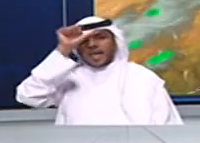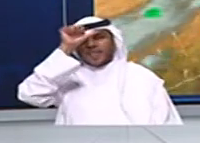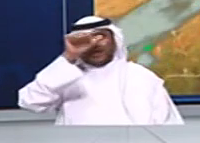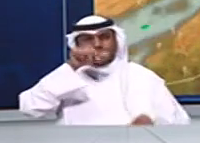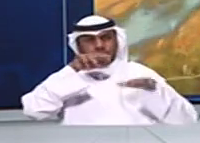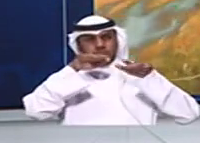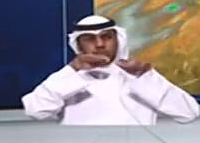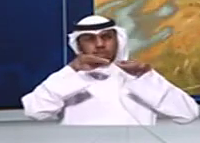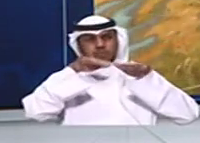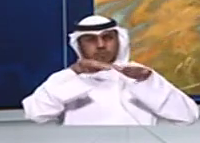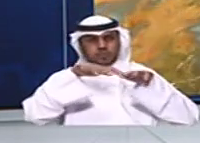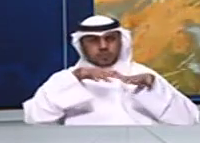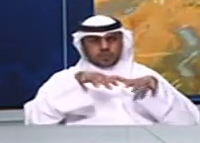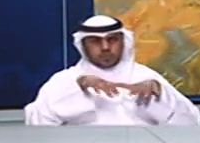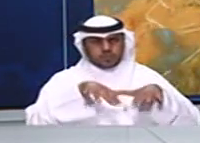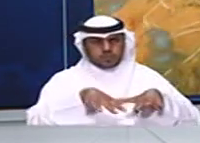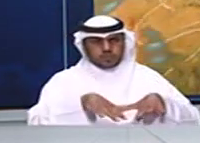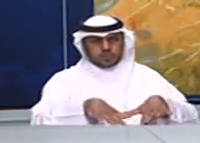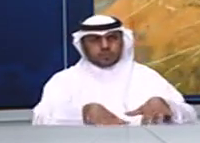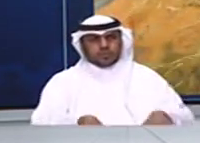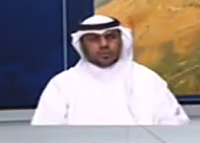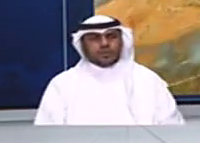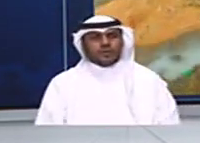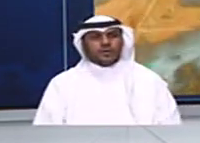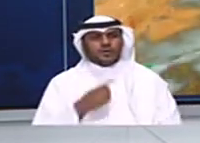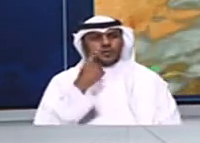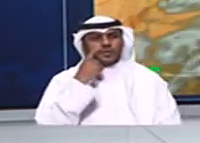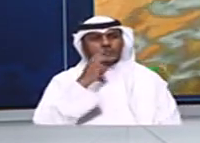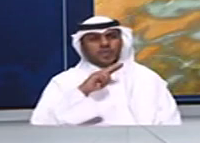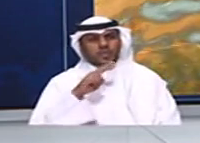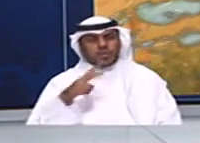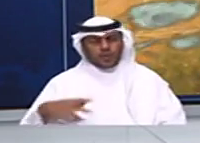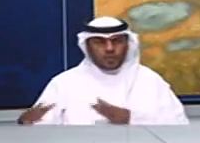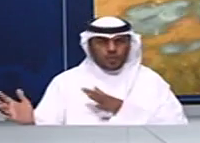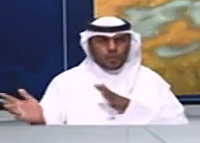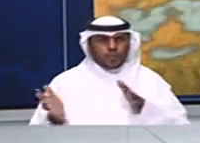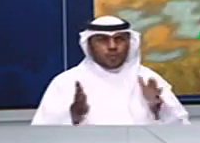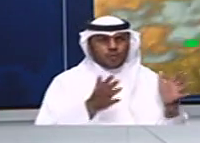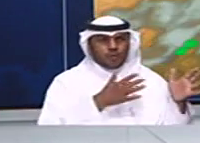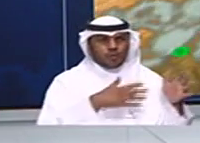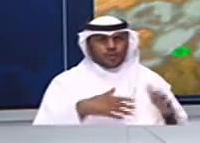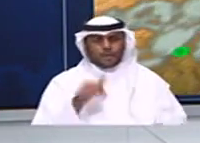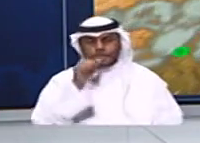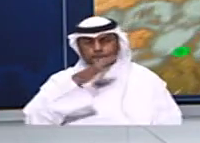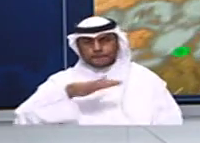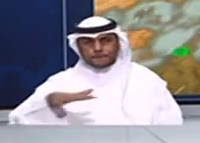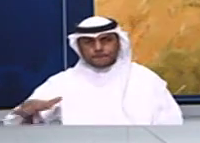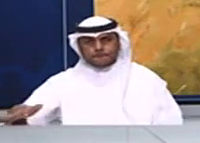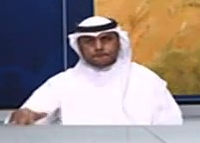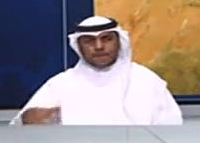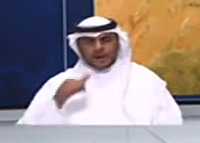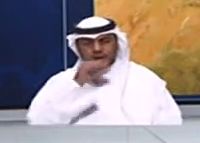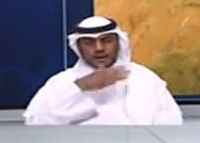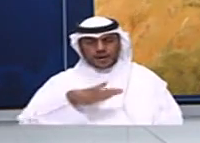العربية. وأيضا أعزائي المشاهدين منتوقع تطور منخفض المداري على شرق بحر العرب خلال 24 ساعة